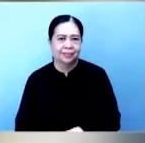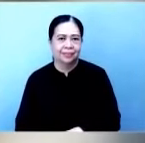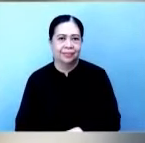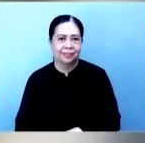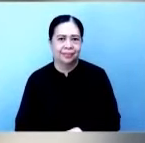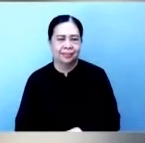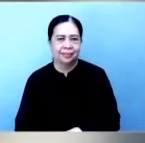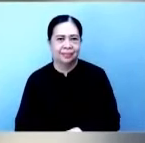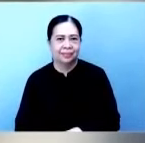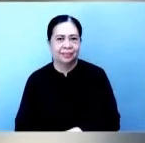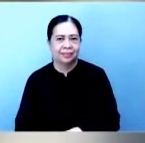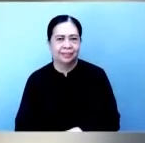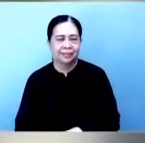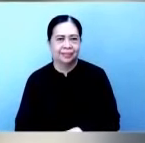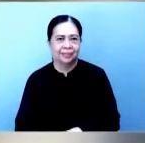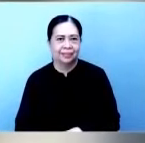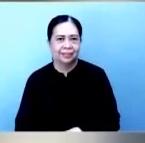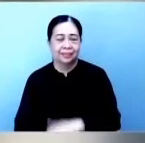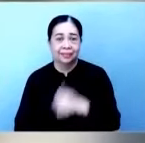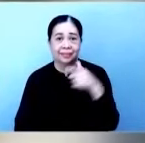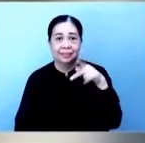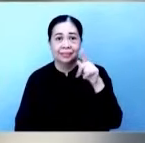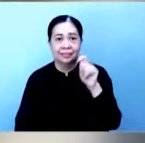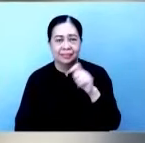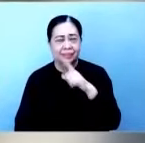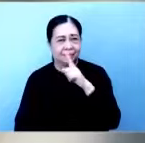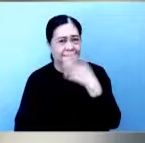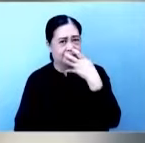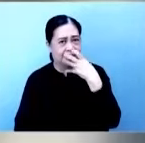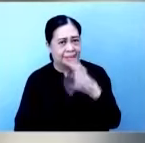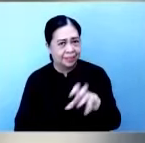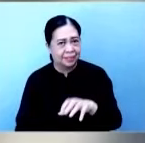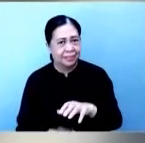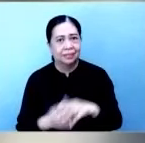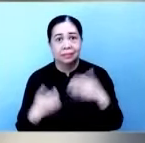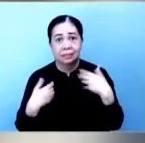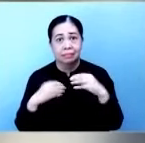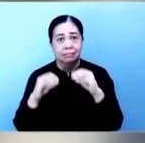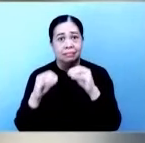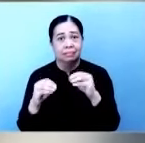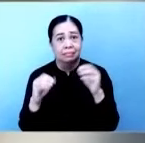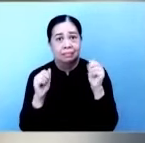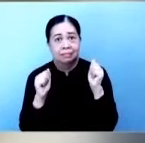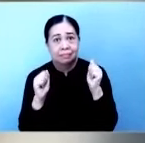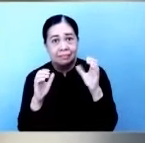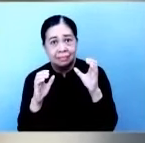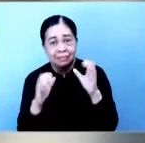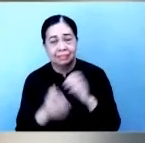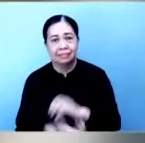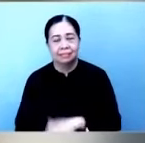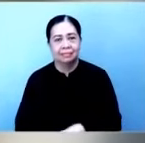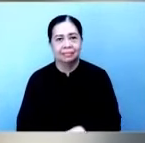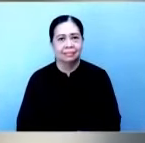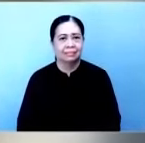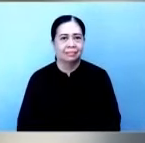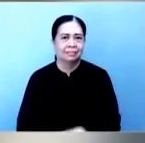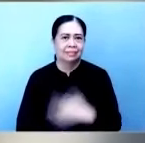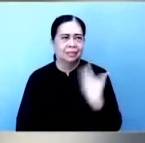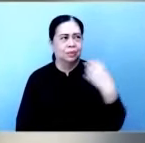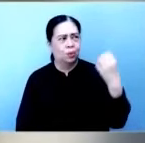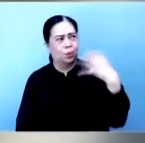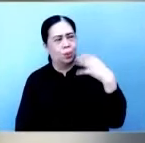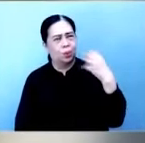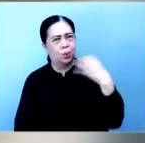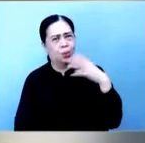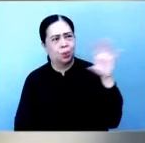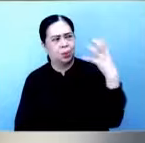ngayon. Ang ibang pets na init sa aircon, kumakapit. Ang init na ng bugon nitong electric pan,